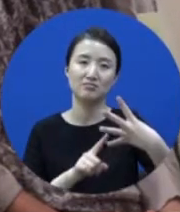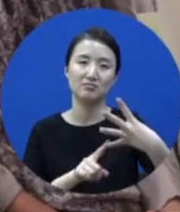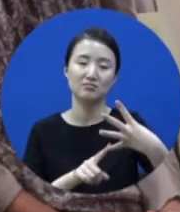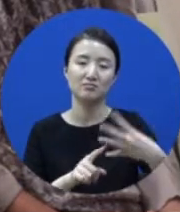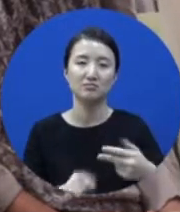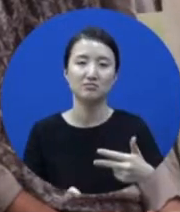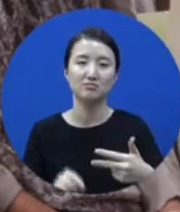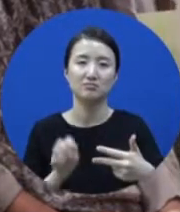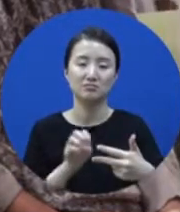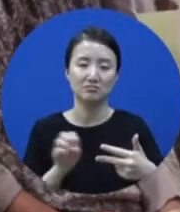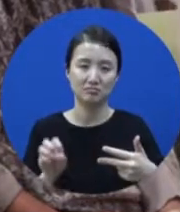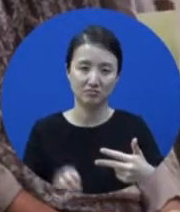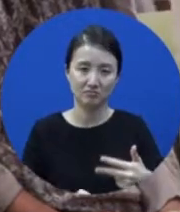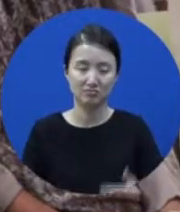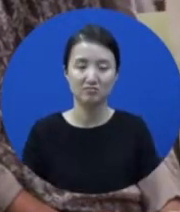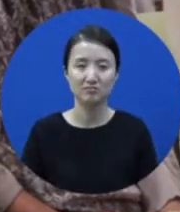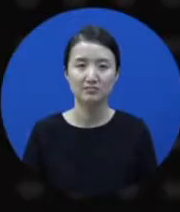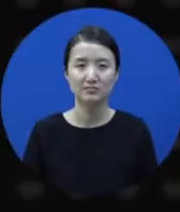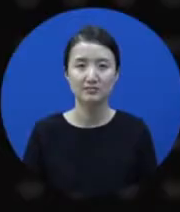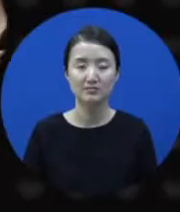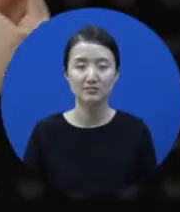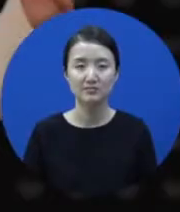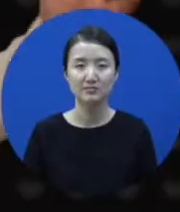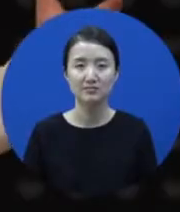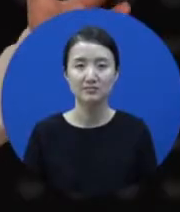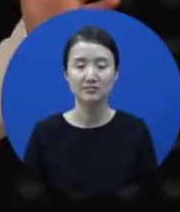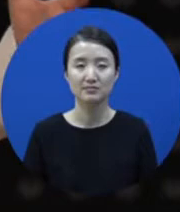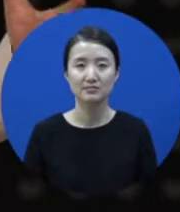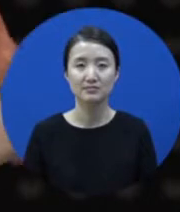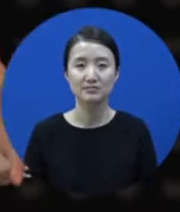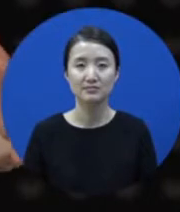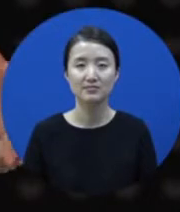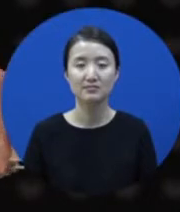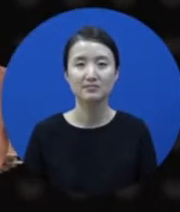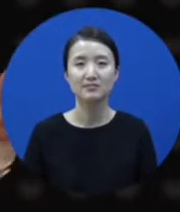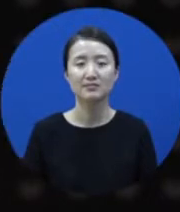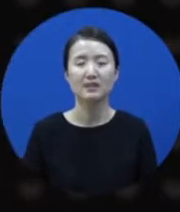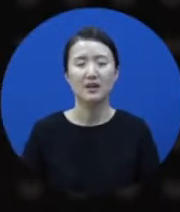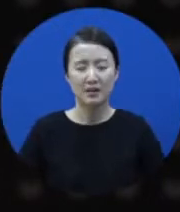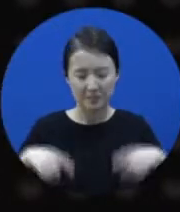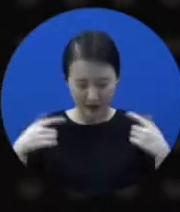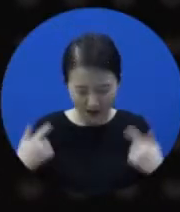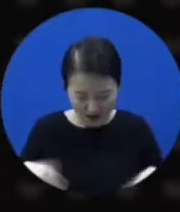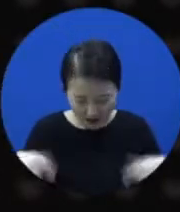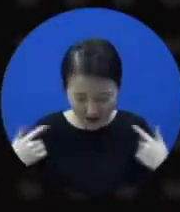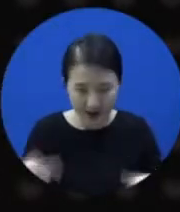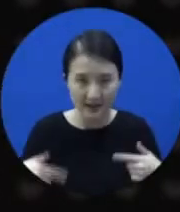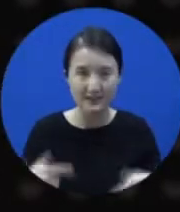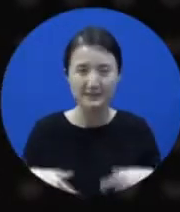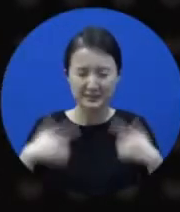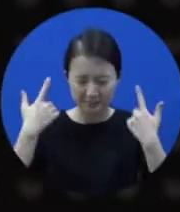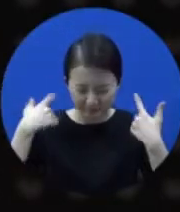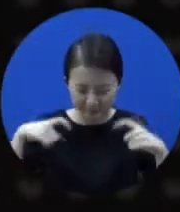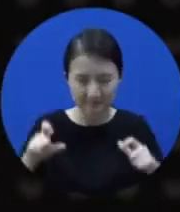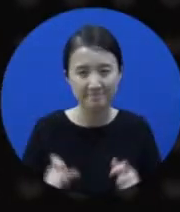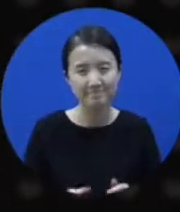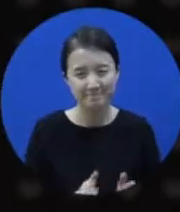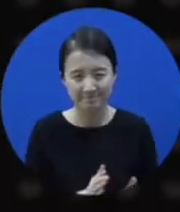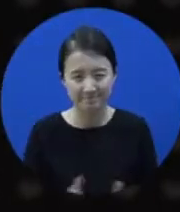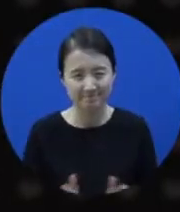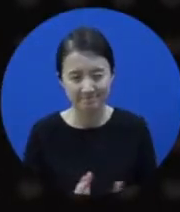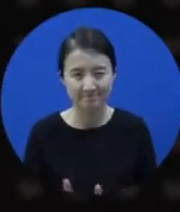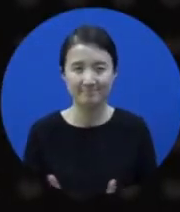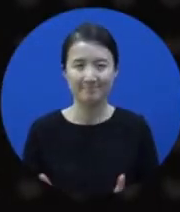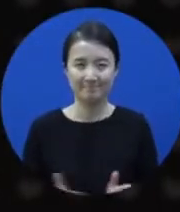그런데 우리가 밤새 아니면 몇날 며칠을 준비를 하고 나서 내가 말한 내용의